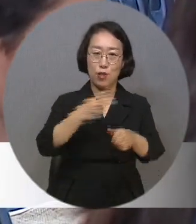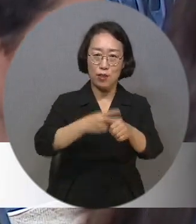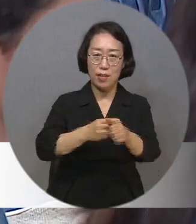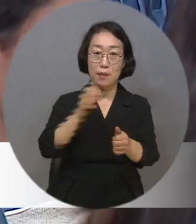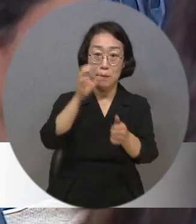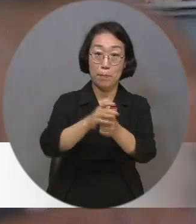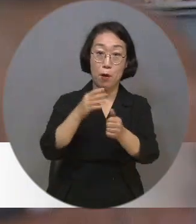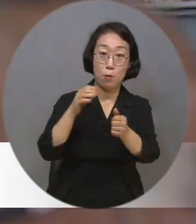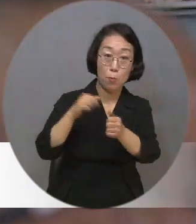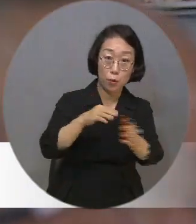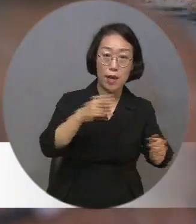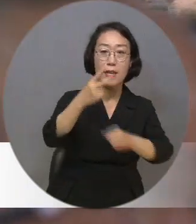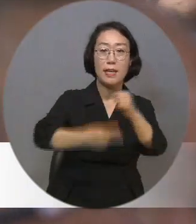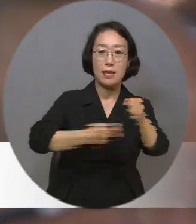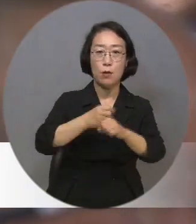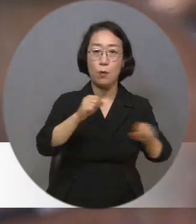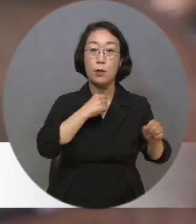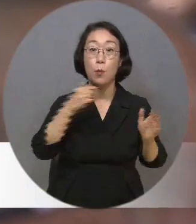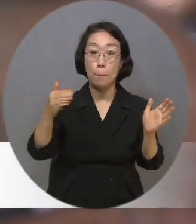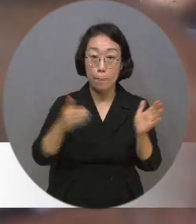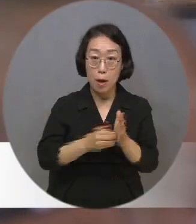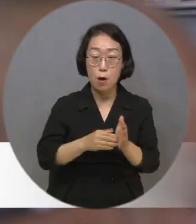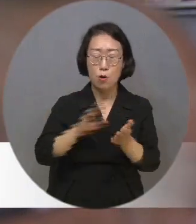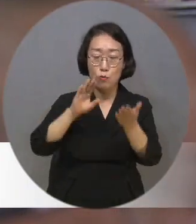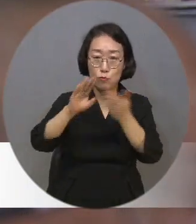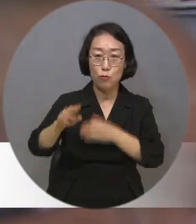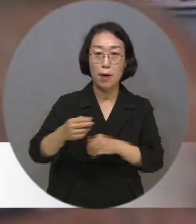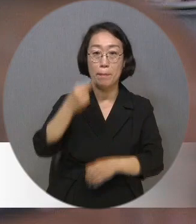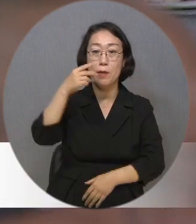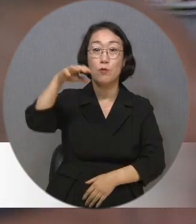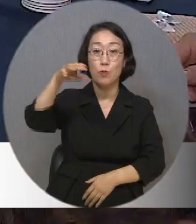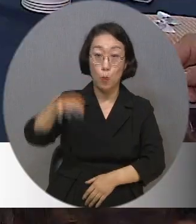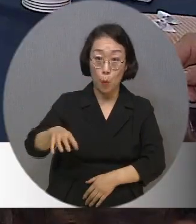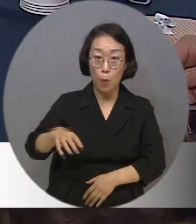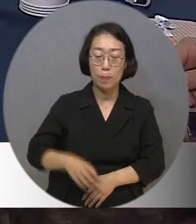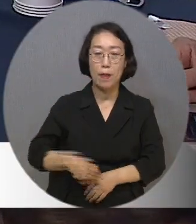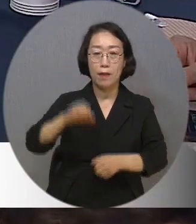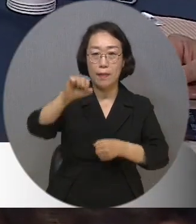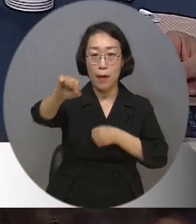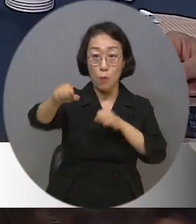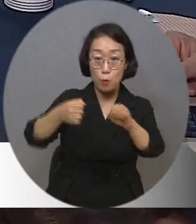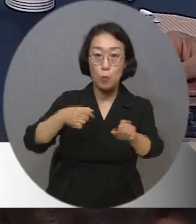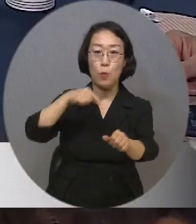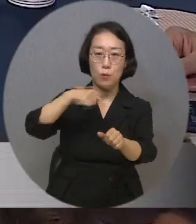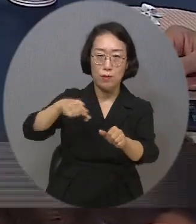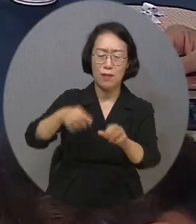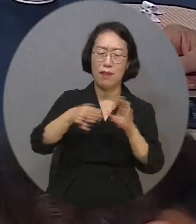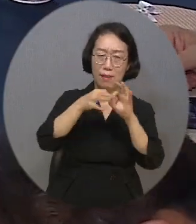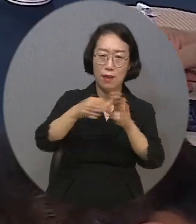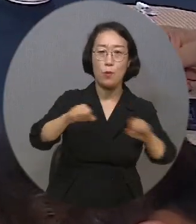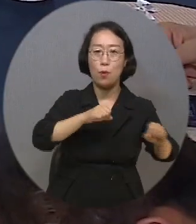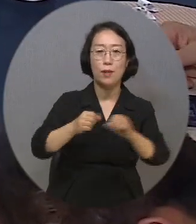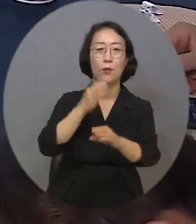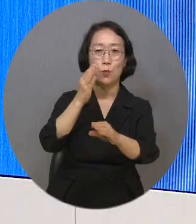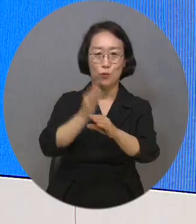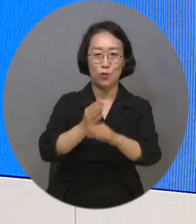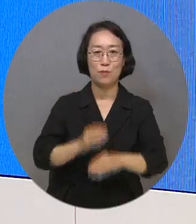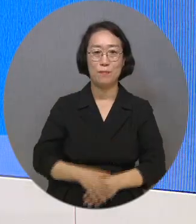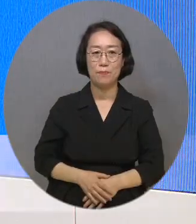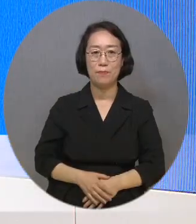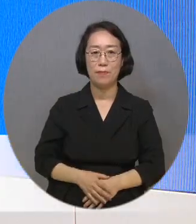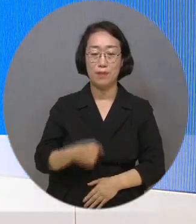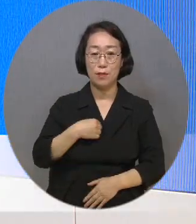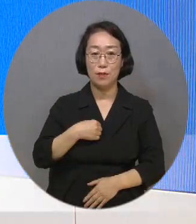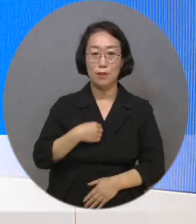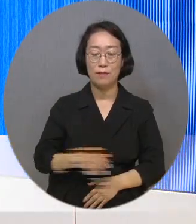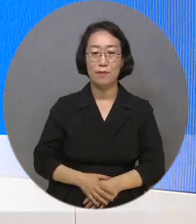2년간 활동하고 이후 미국으로 넘어가 뉴욕 지역을 대표하는 태권도 사범으로 활동해 왔습니다.